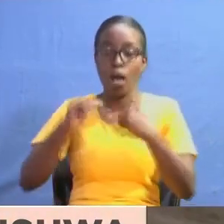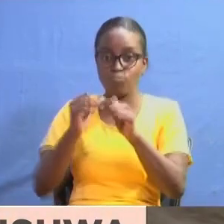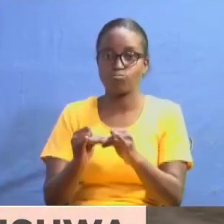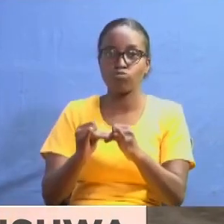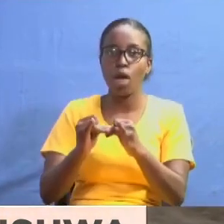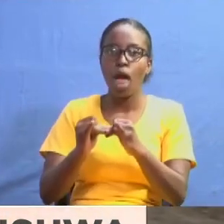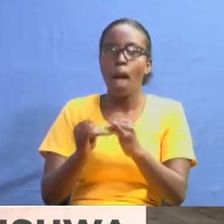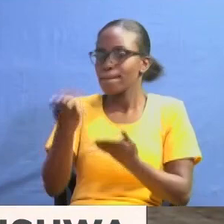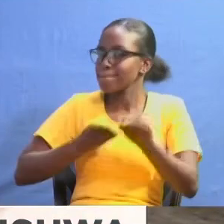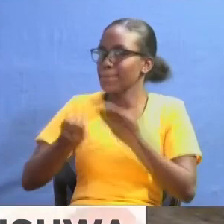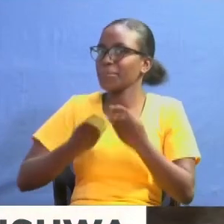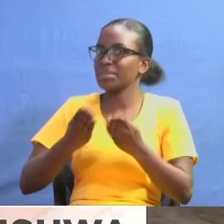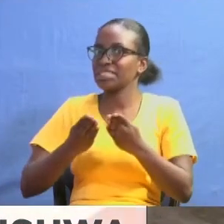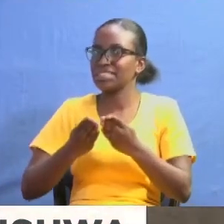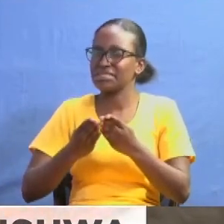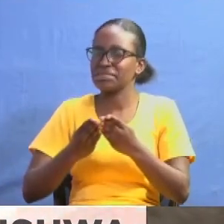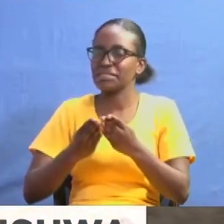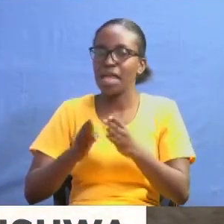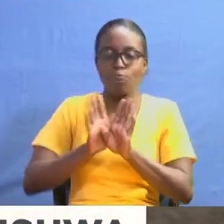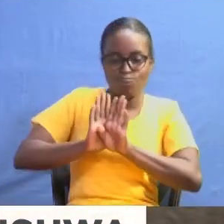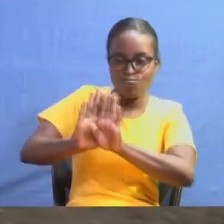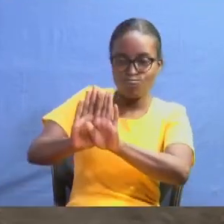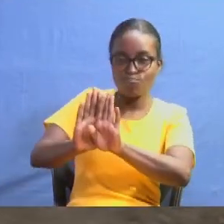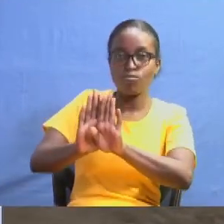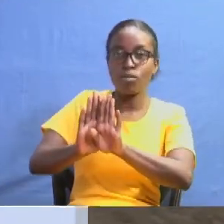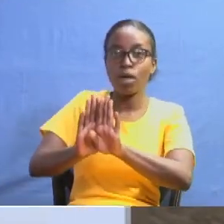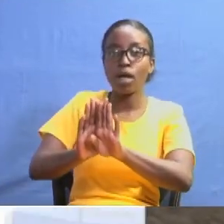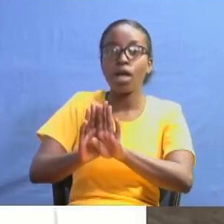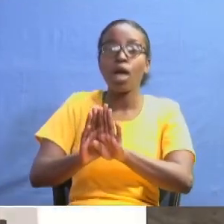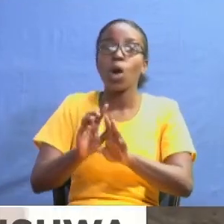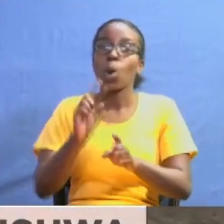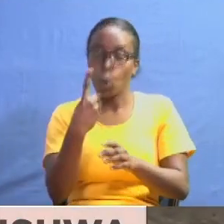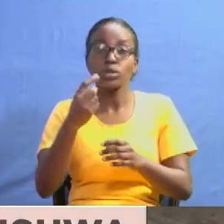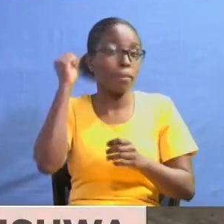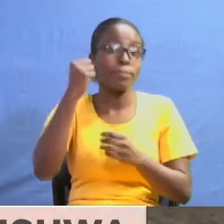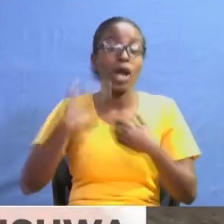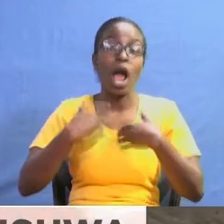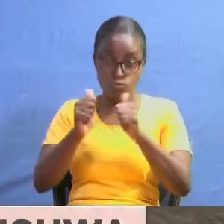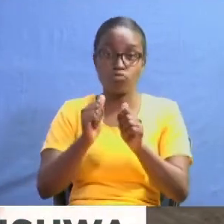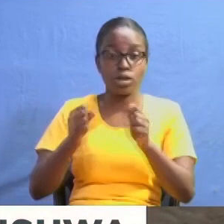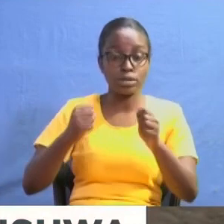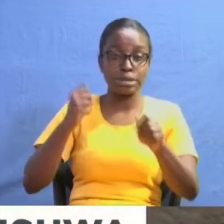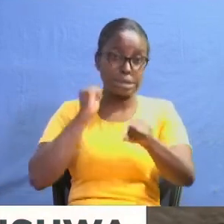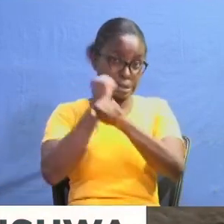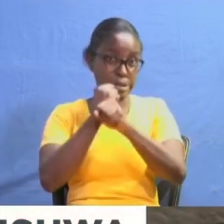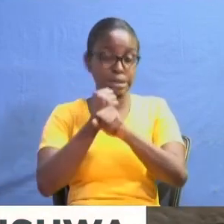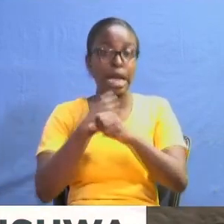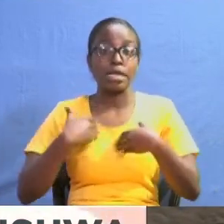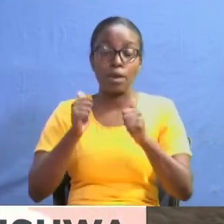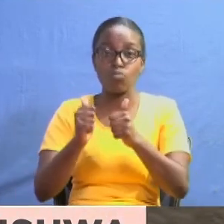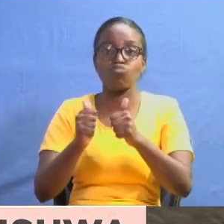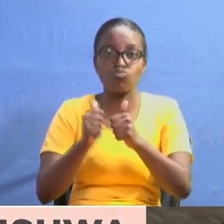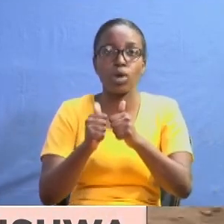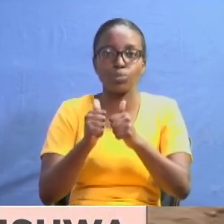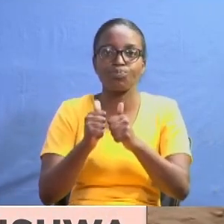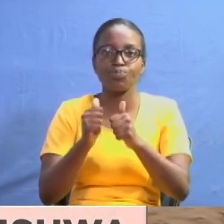hao vilevile wanadai kuwa kuondolewa kwao unachochewa na siasa inayolenga kuzorotisha jitihada za maendeleo za Gavana